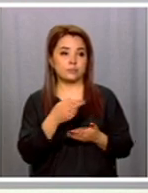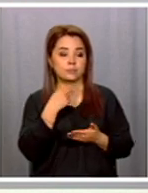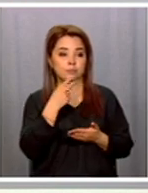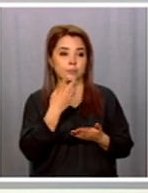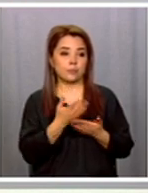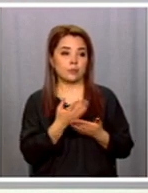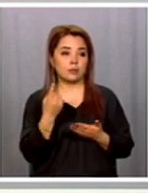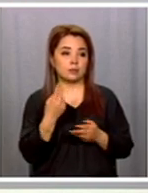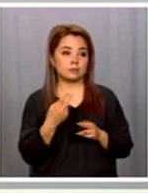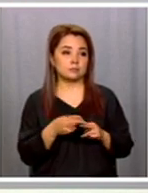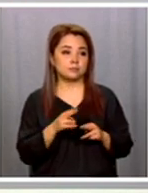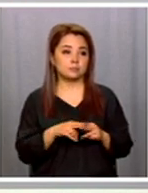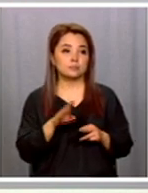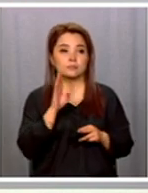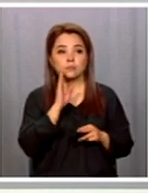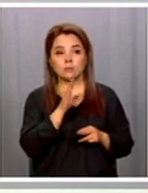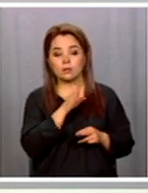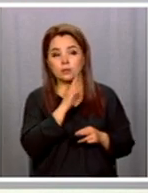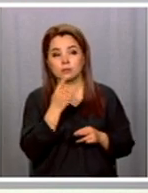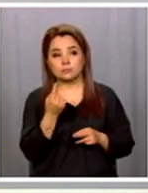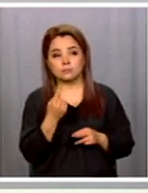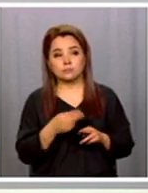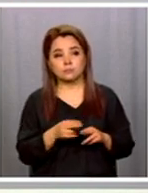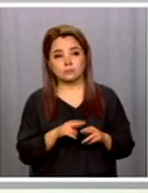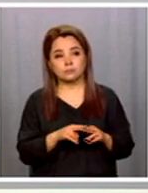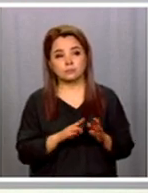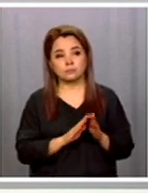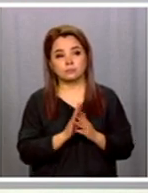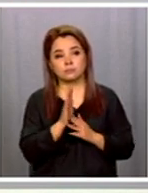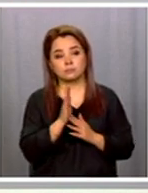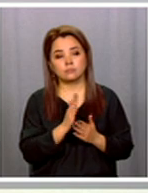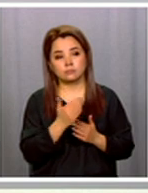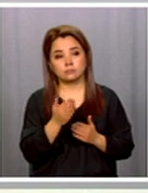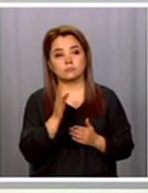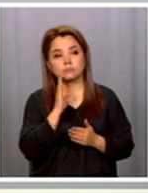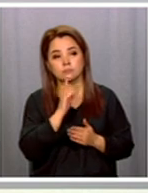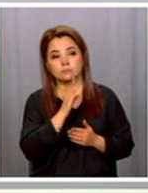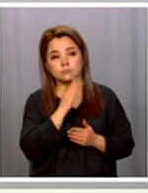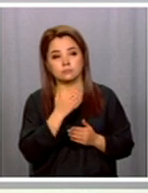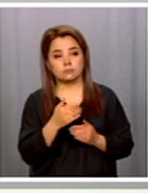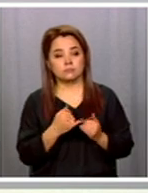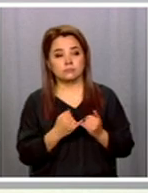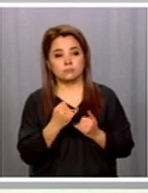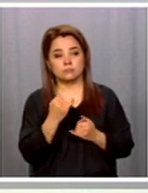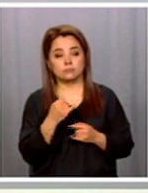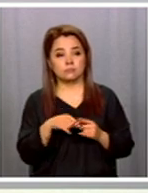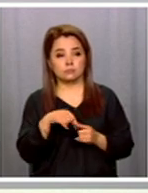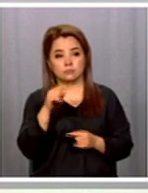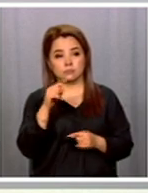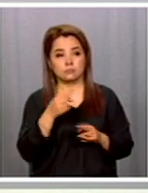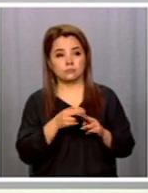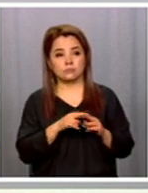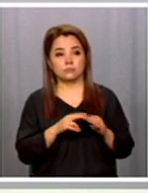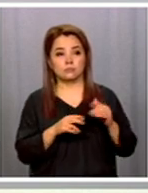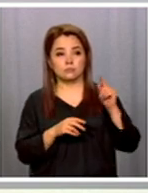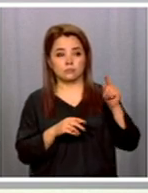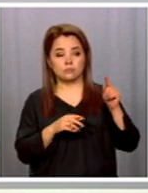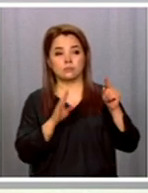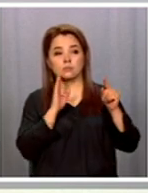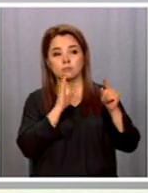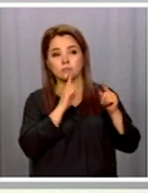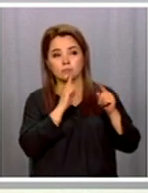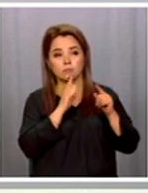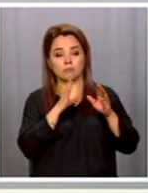отырғандарыңыз аналық көкек мүгі. Аналық көкек мүгінің жоғарғы жағында, яғни аналық жыныс